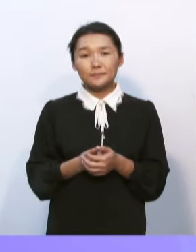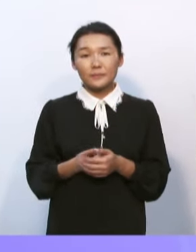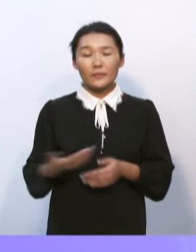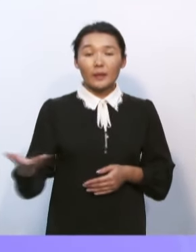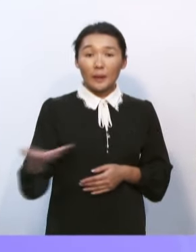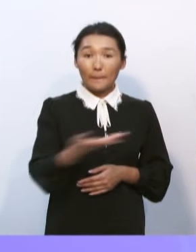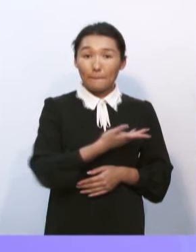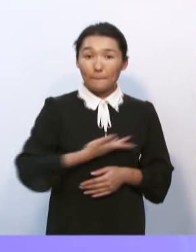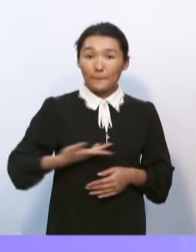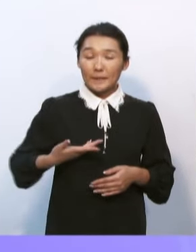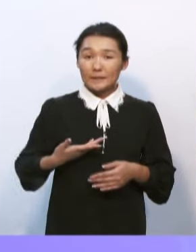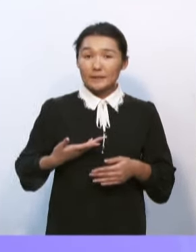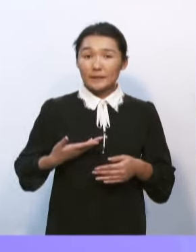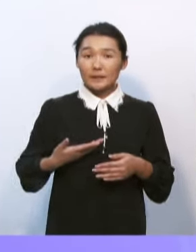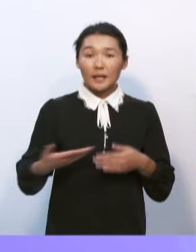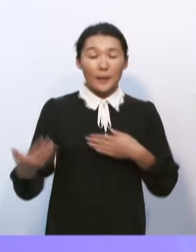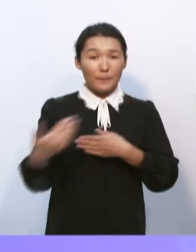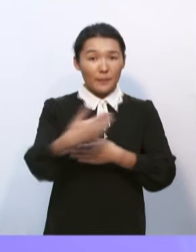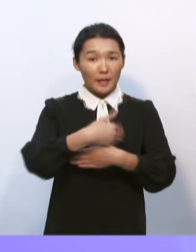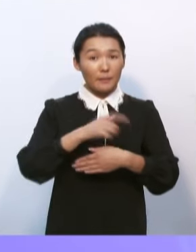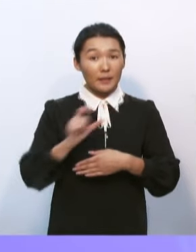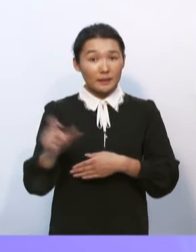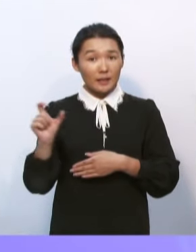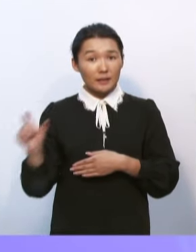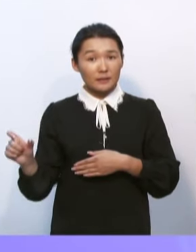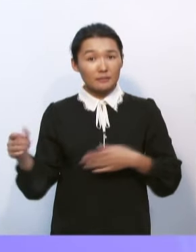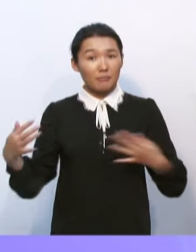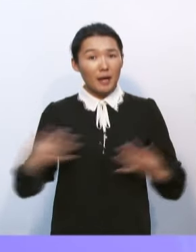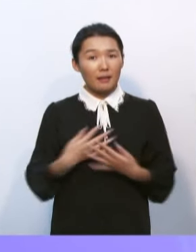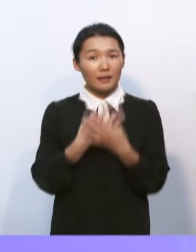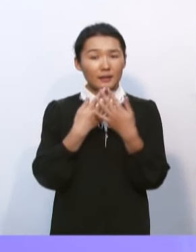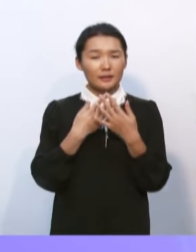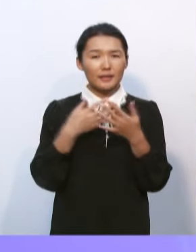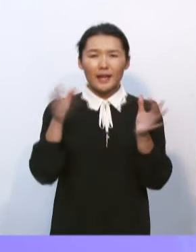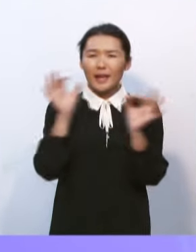Биздин меймандардын маанайы эң сонун.